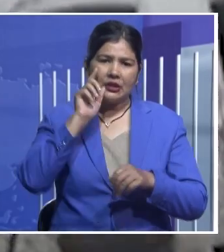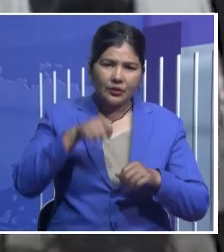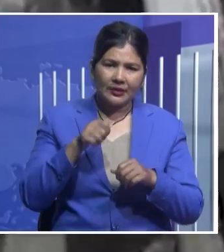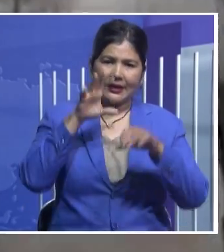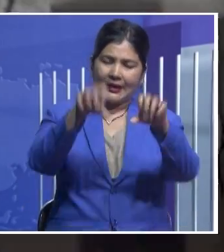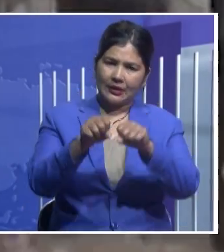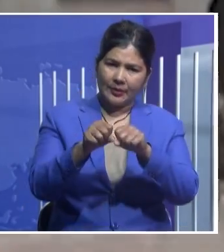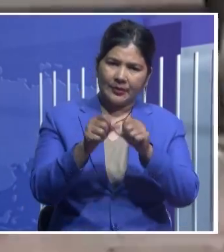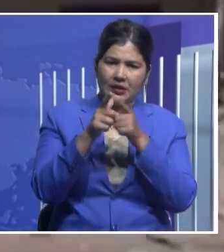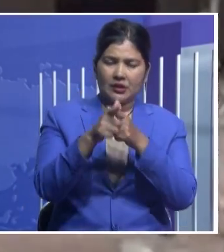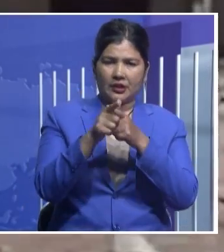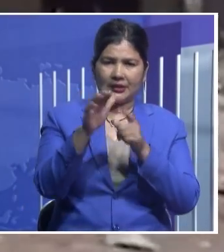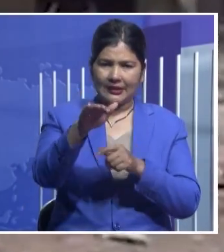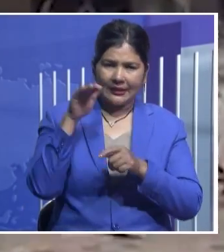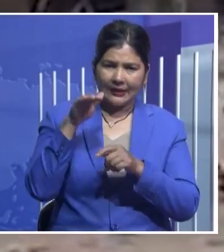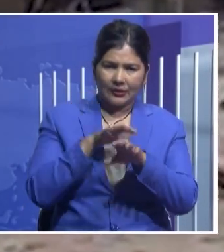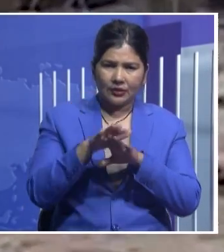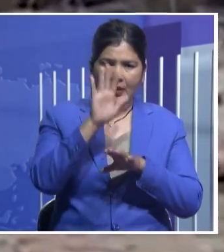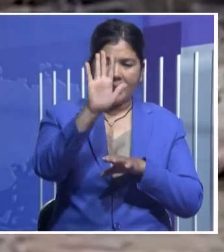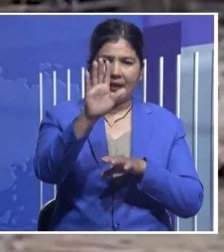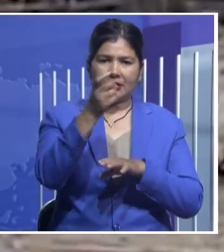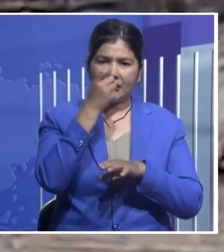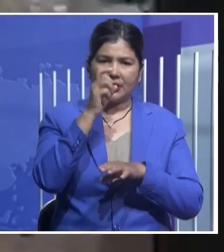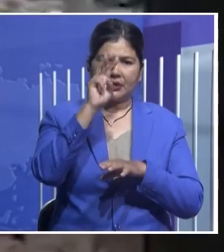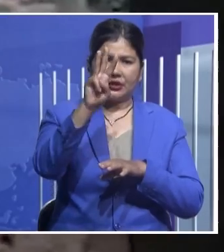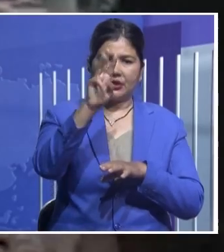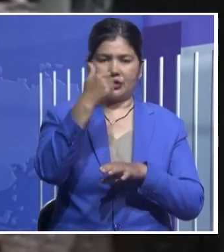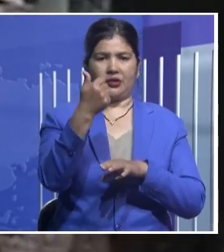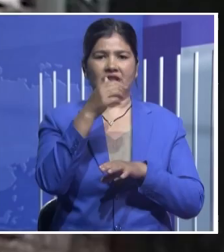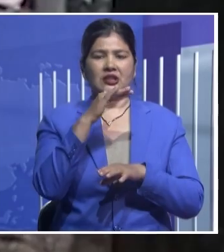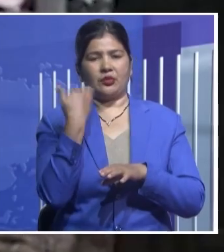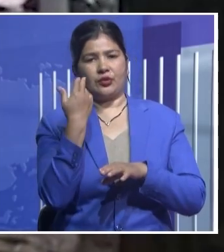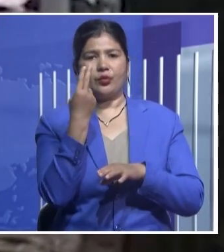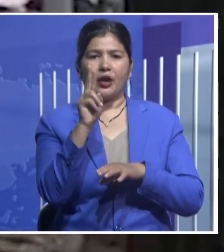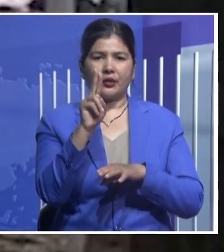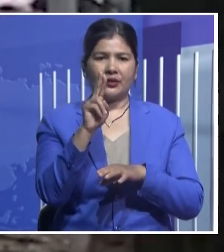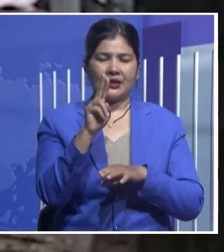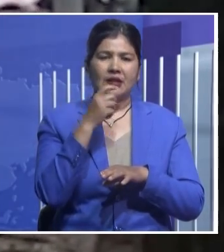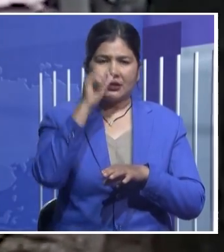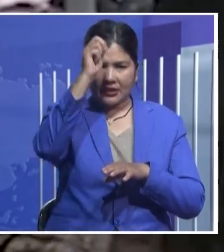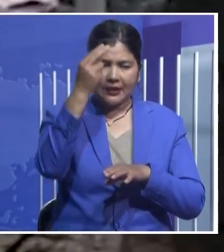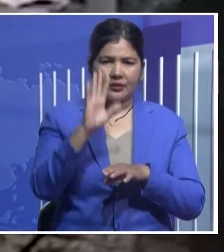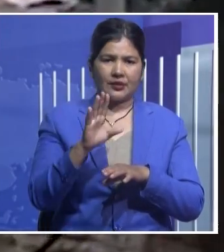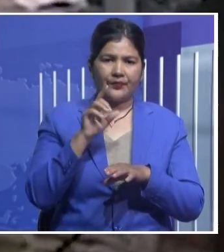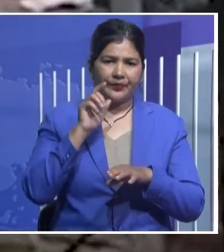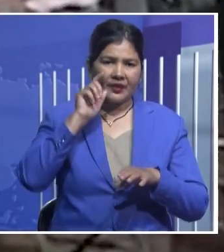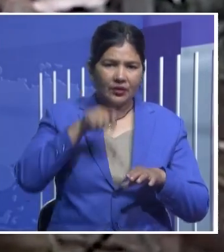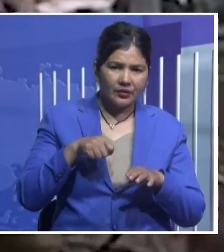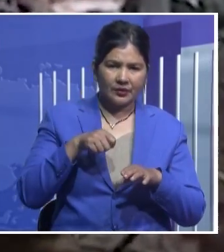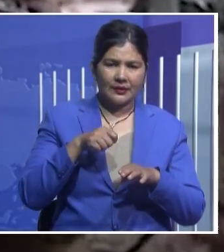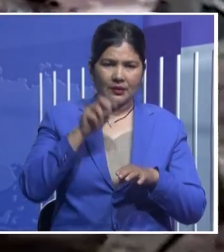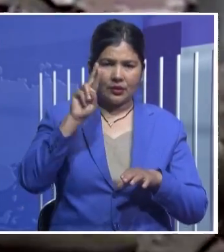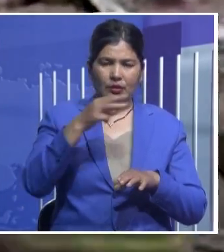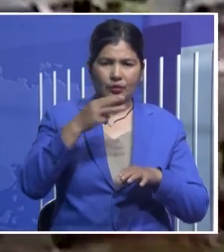सैनिक र नागरिक गरी 536 जनाको मृत्यु भएको संयुक्त राष्ट्रसङ्घले जनाएको छ। युक्रेनमाथि रुसको आक्रमणमा